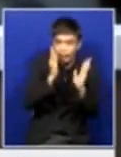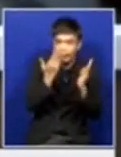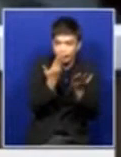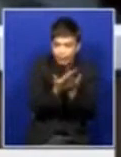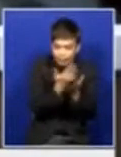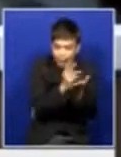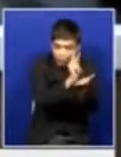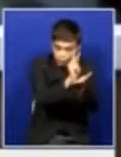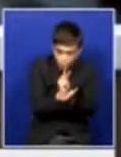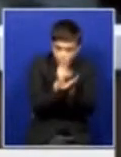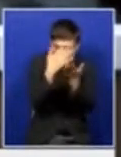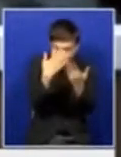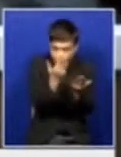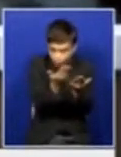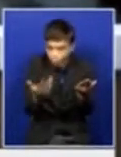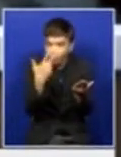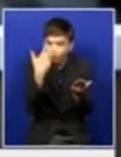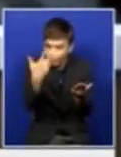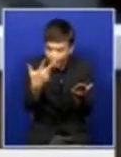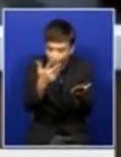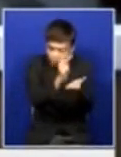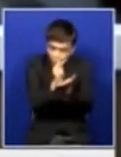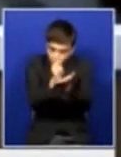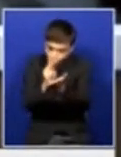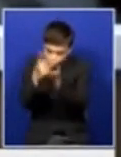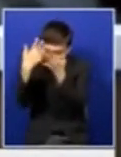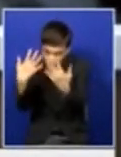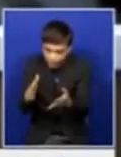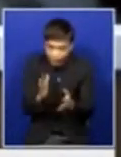บับแล้วก็ขอขอบคุณพี่น้องประชาชนที่